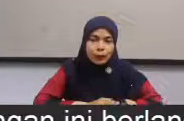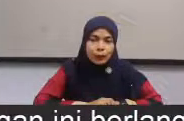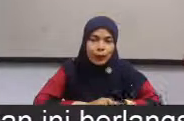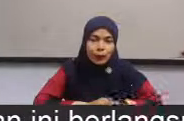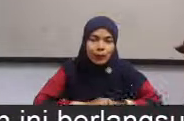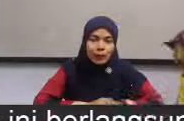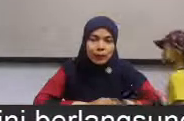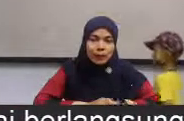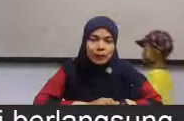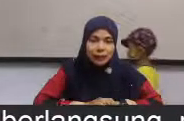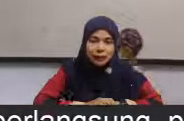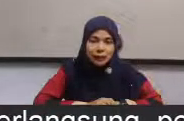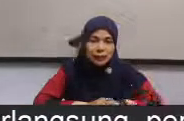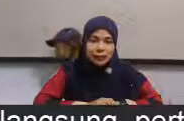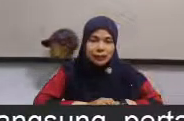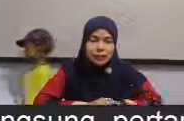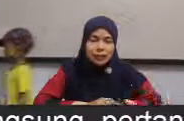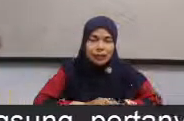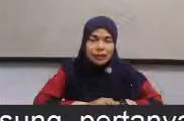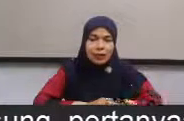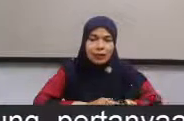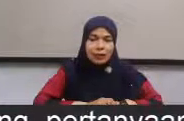lalu tentang globalisasi